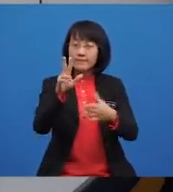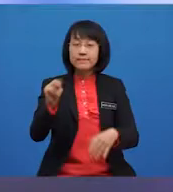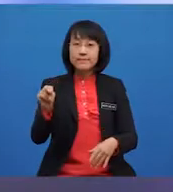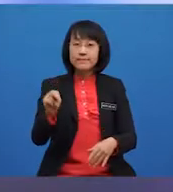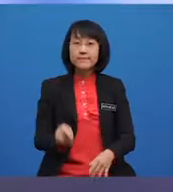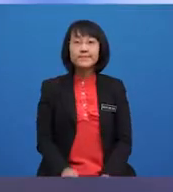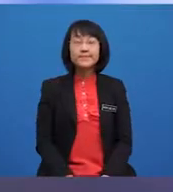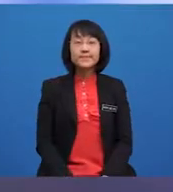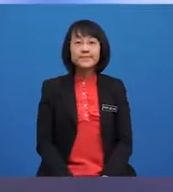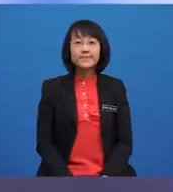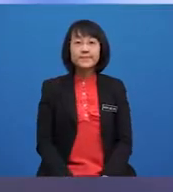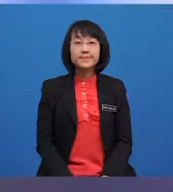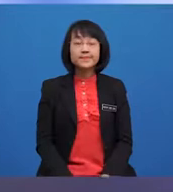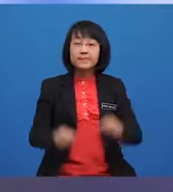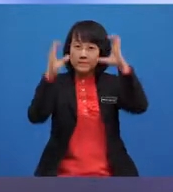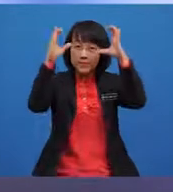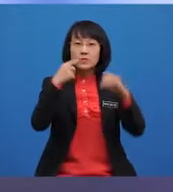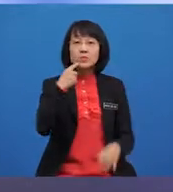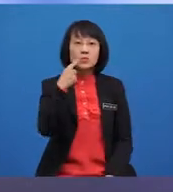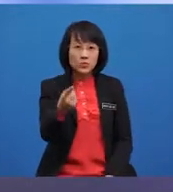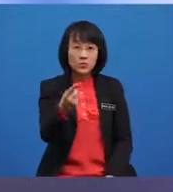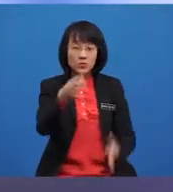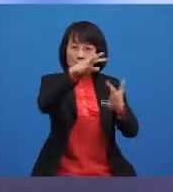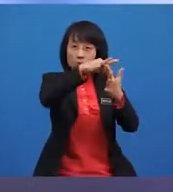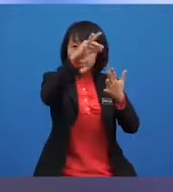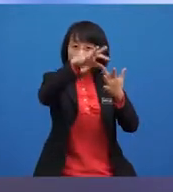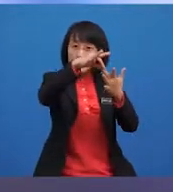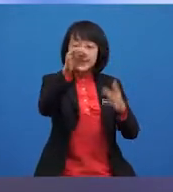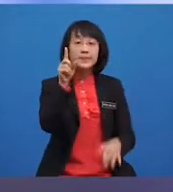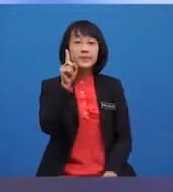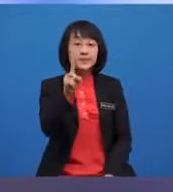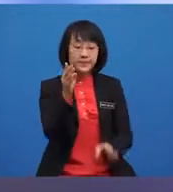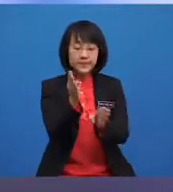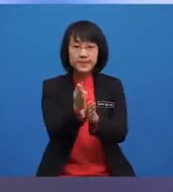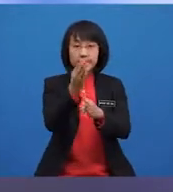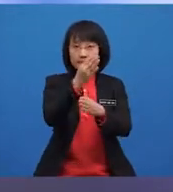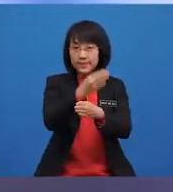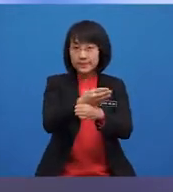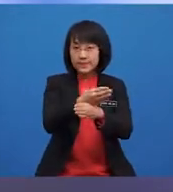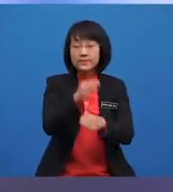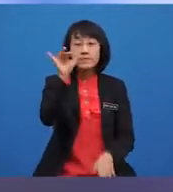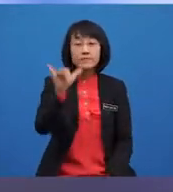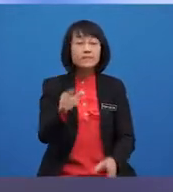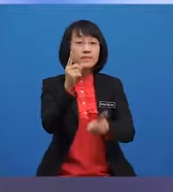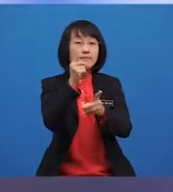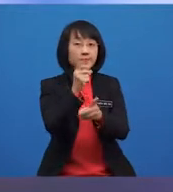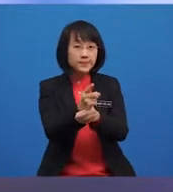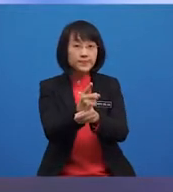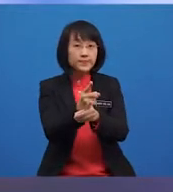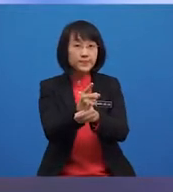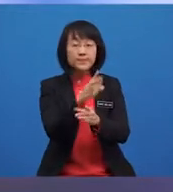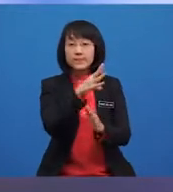bahagian. Arahan cikgu, pilih satu bentuk yang